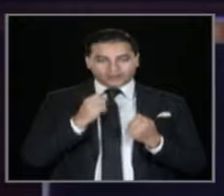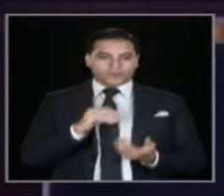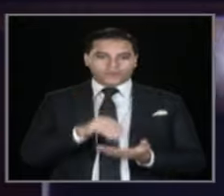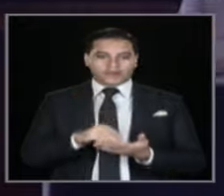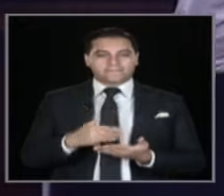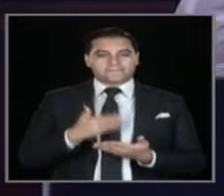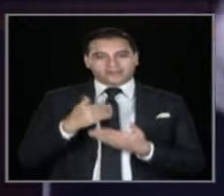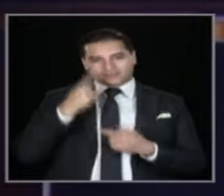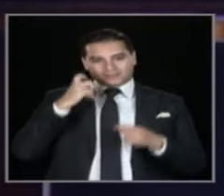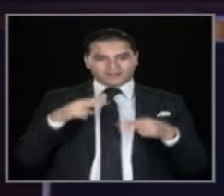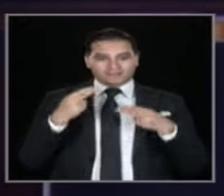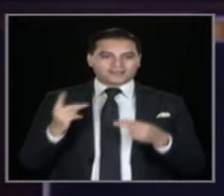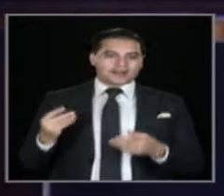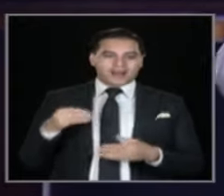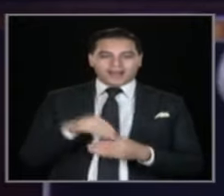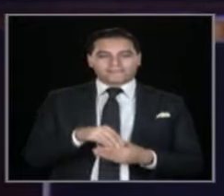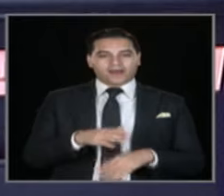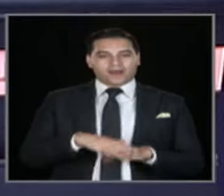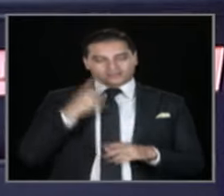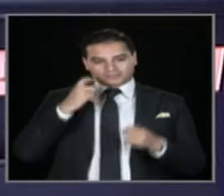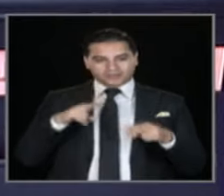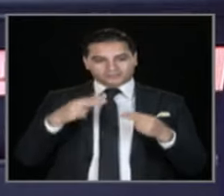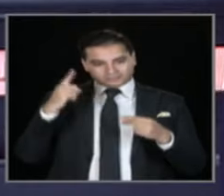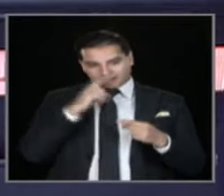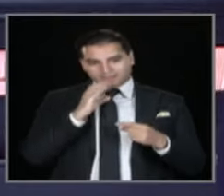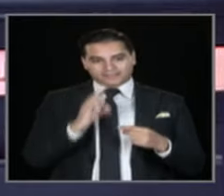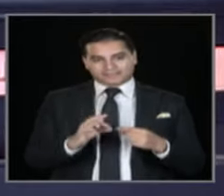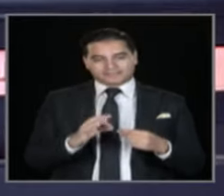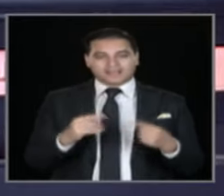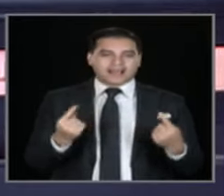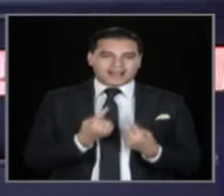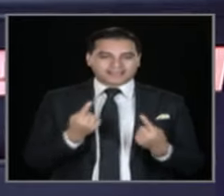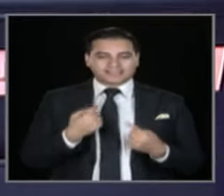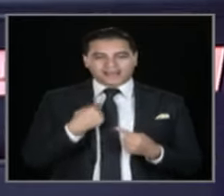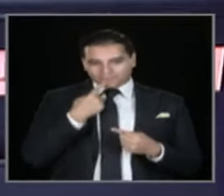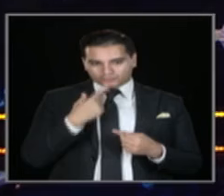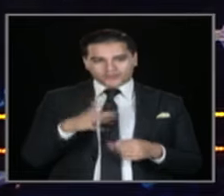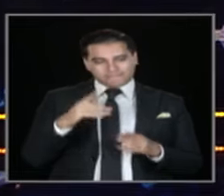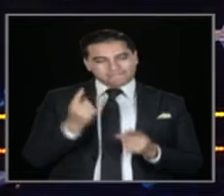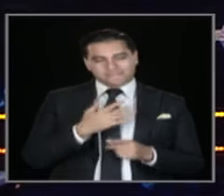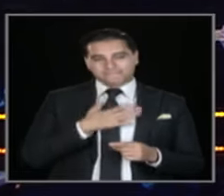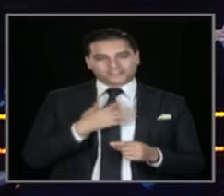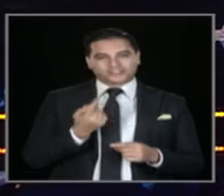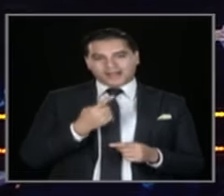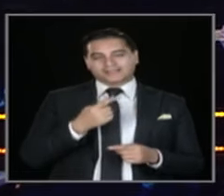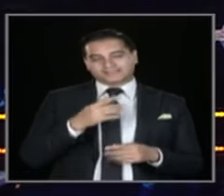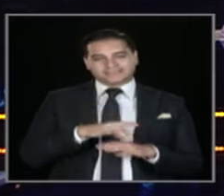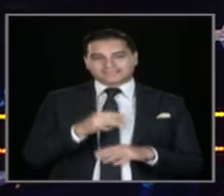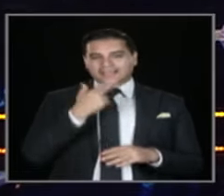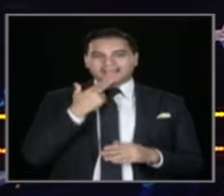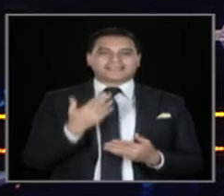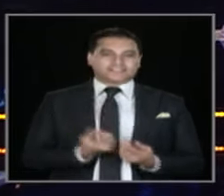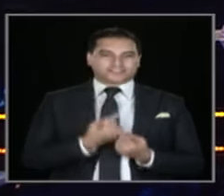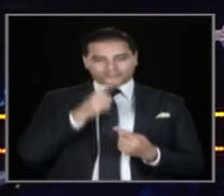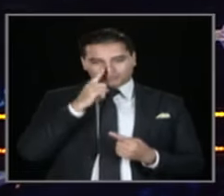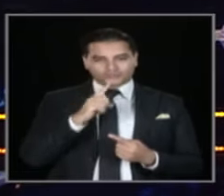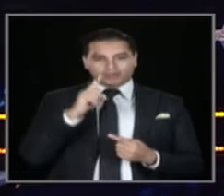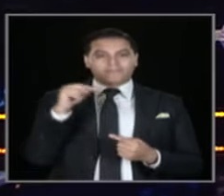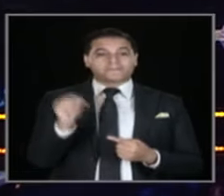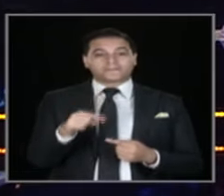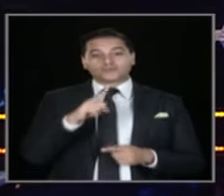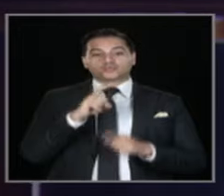المود، بس نبتدي بتاعت الضغط مرة واحدة دي صعبة شوية، فمش بلومك عشان كده، معلش، حصل خير. تعال نشوف الأسئلة